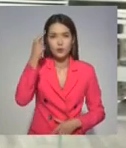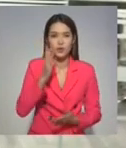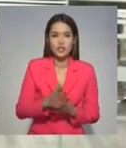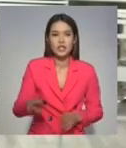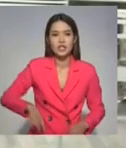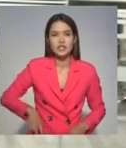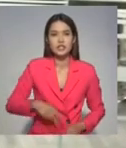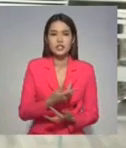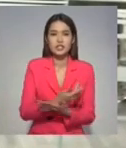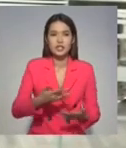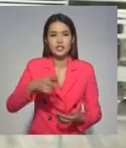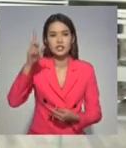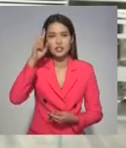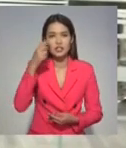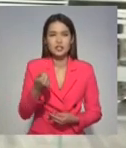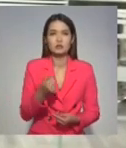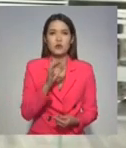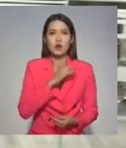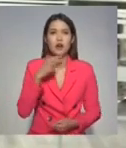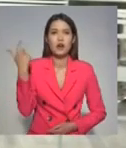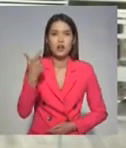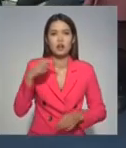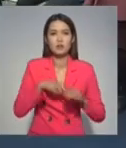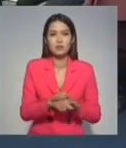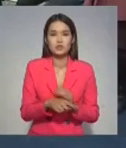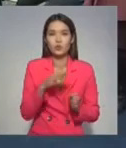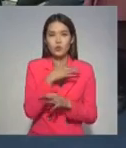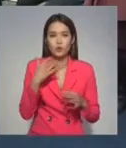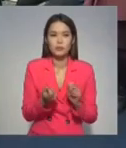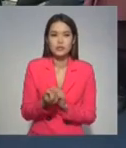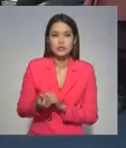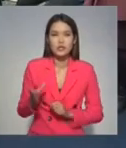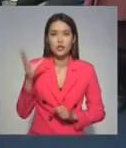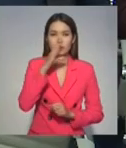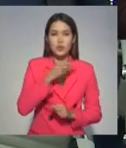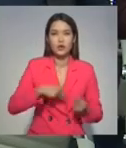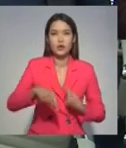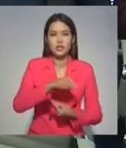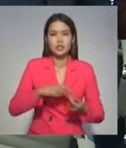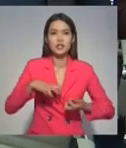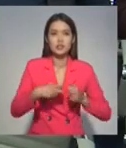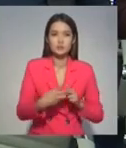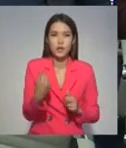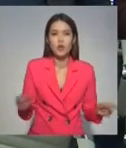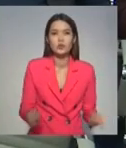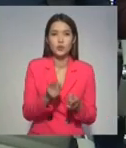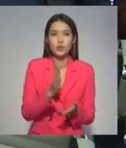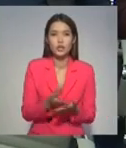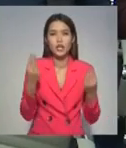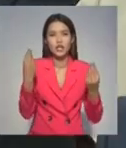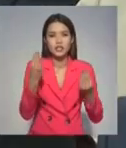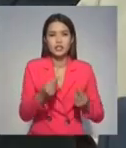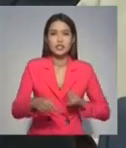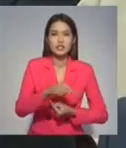кетуі еліміздің беделіне де нұқсан келтіреді, әрі экономика үшін де тиімсіз. Жиында сондай қытайлық кәсіпкерлердің мәселесі де көтерілді. Кезінде жергілікті кәсіпкер